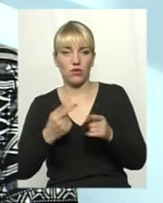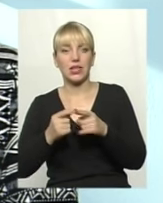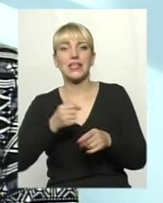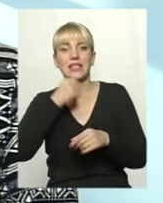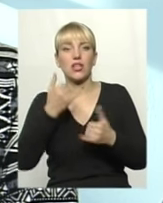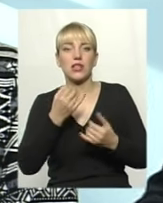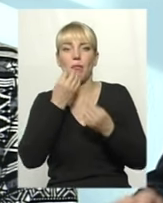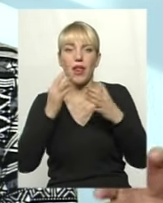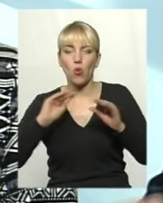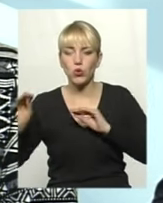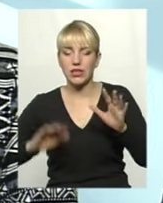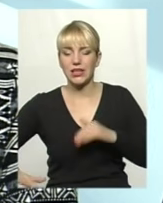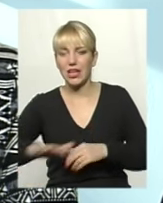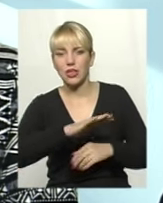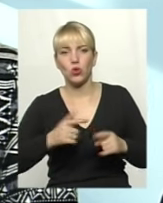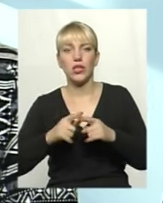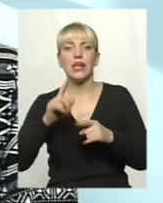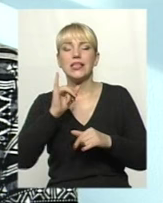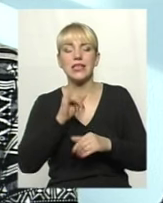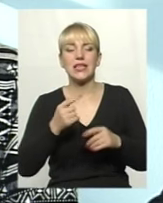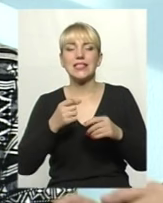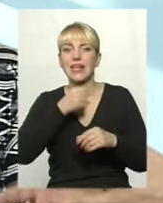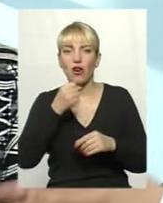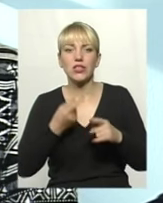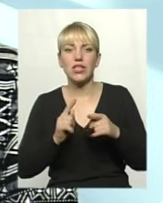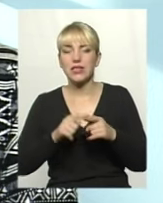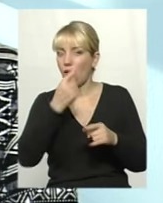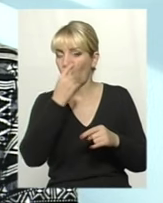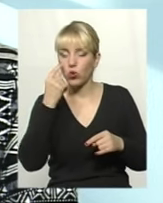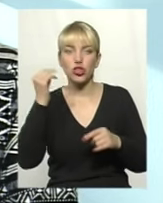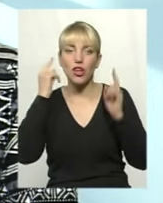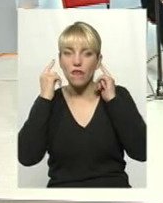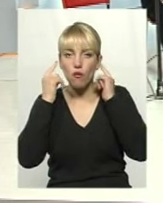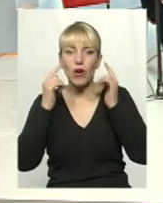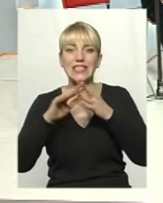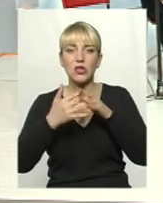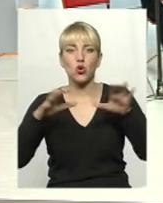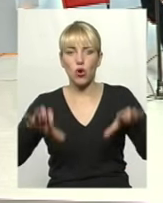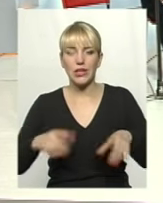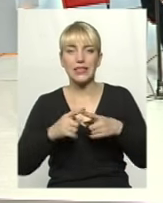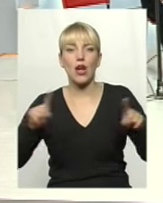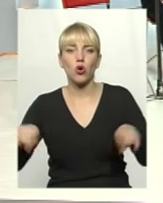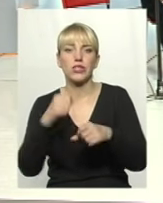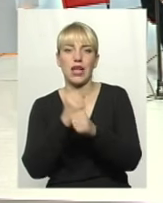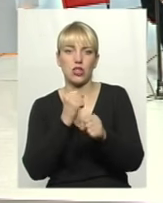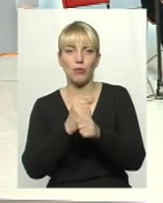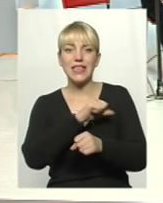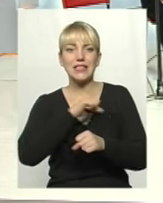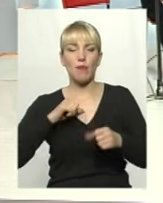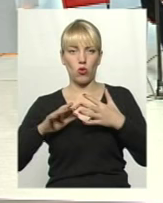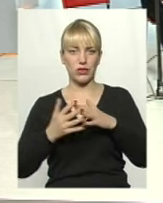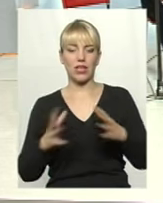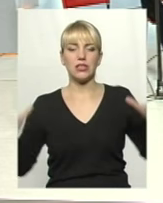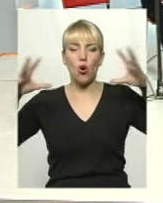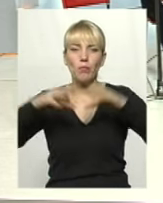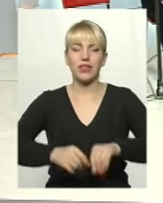благоустрій території, староста – це очі і вуха сільського голови, староста – це організація роботи самого села, об'єднання в одне